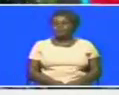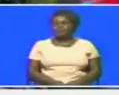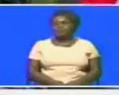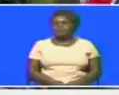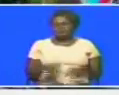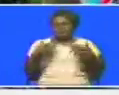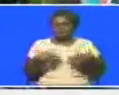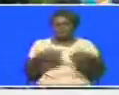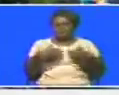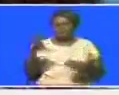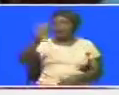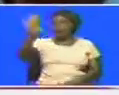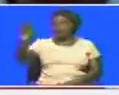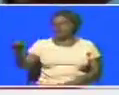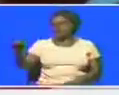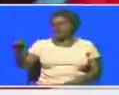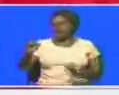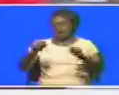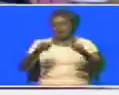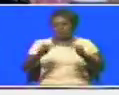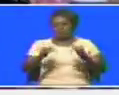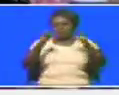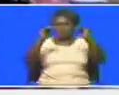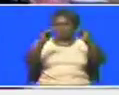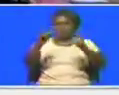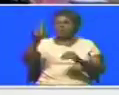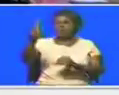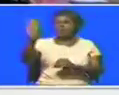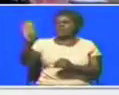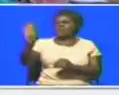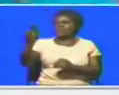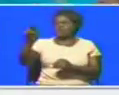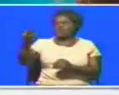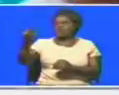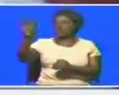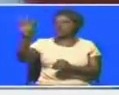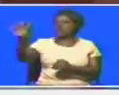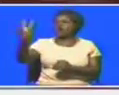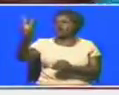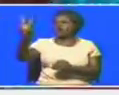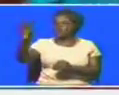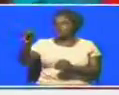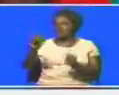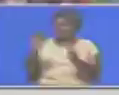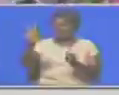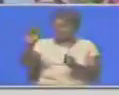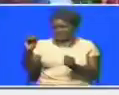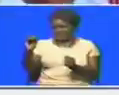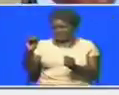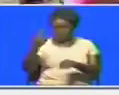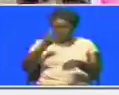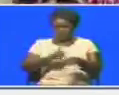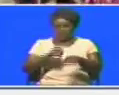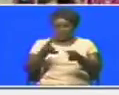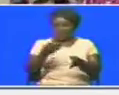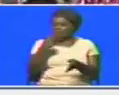Idadi ya watu barani Afrika inatarajiwa kufika watu bilioni 1.4 ifikapo mwaka 2030. Wakati huo